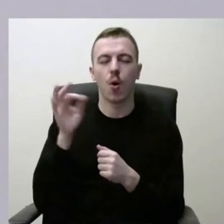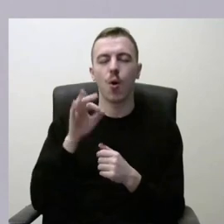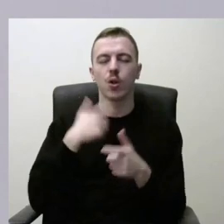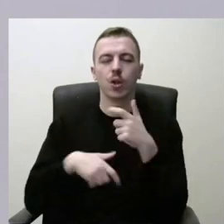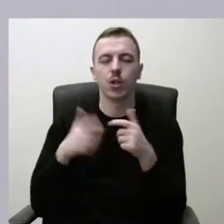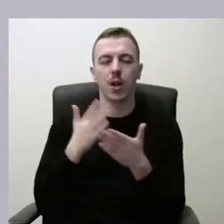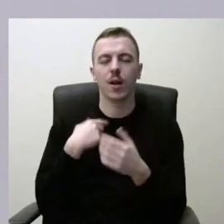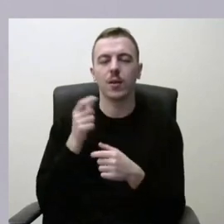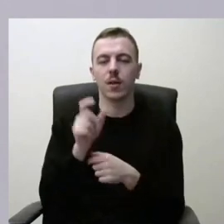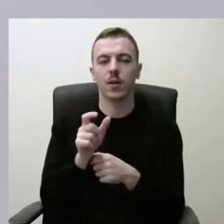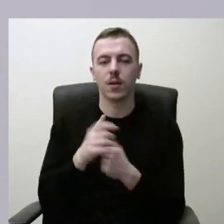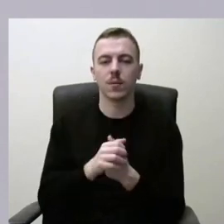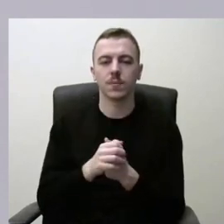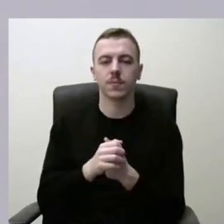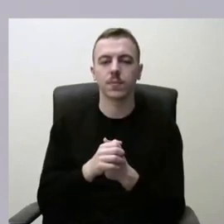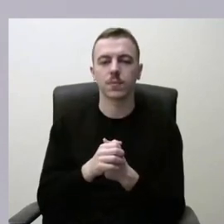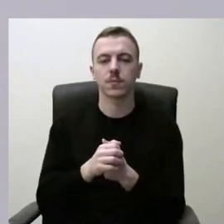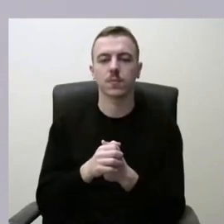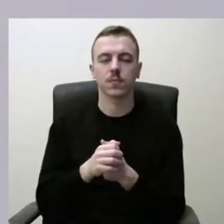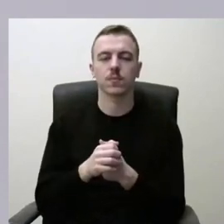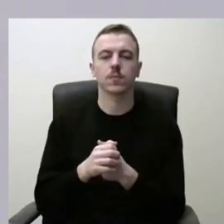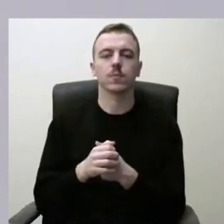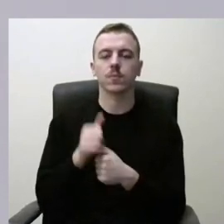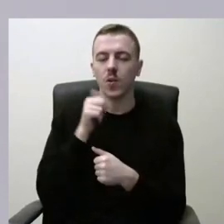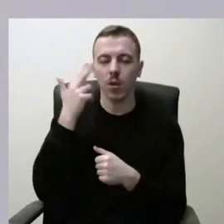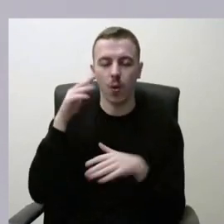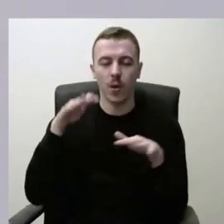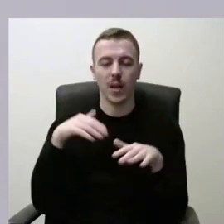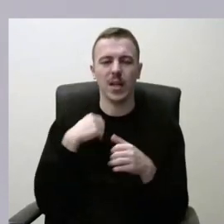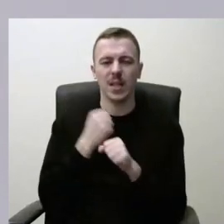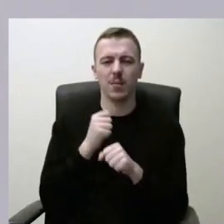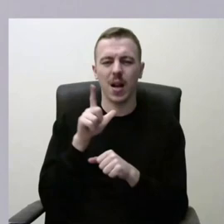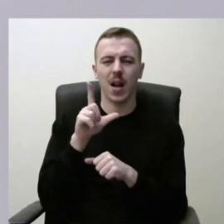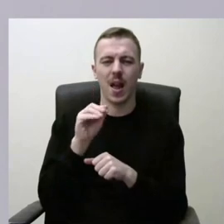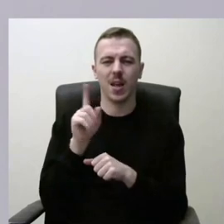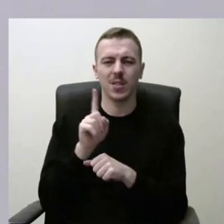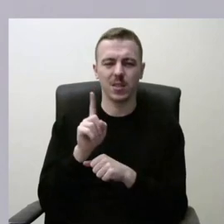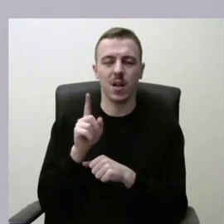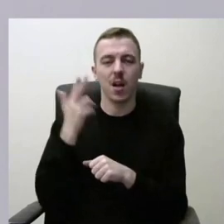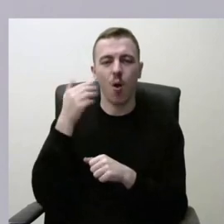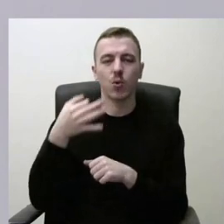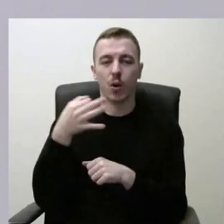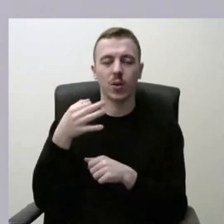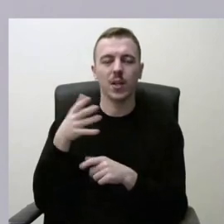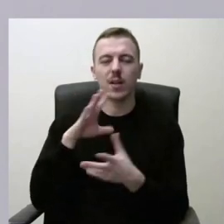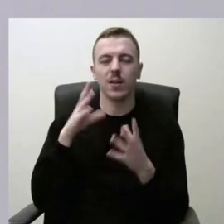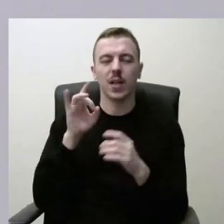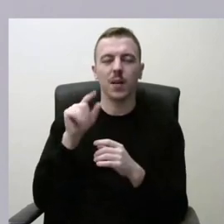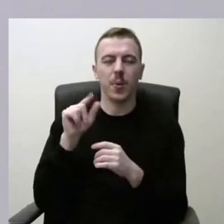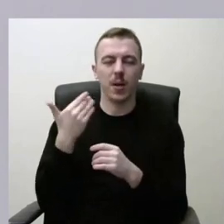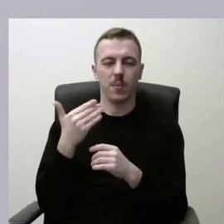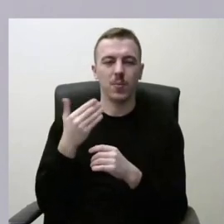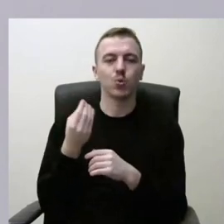tik. Tarkim, kaunietis dirba Lezė, Kauno rajone. Ir pagrindą savo gyventojų pajamų mokesčių